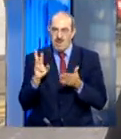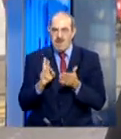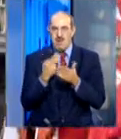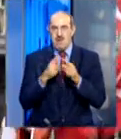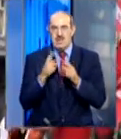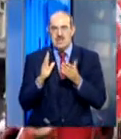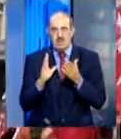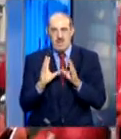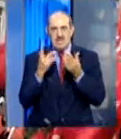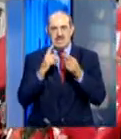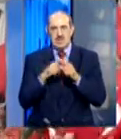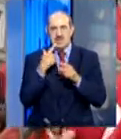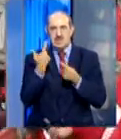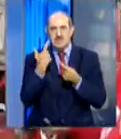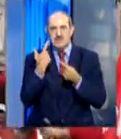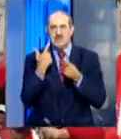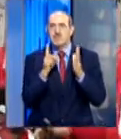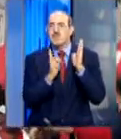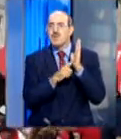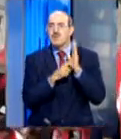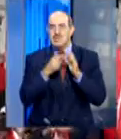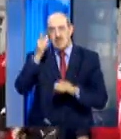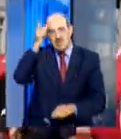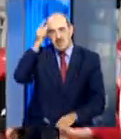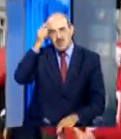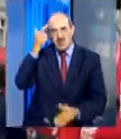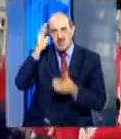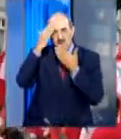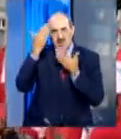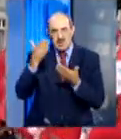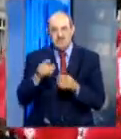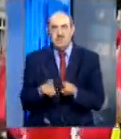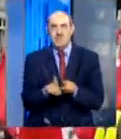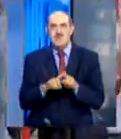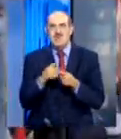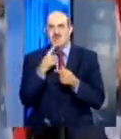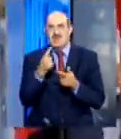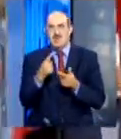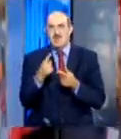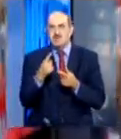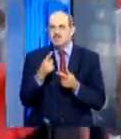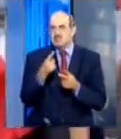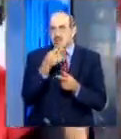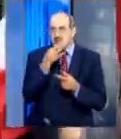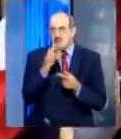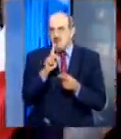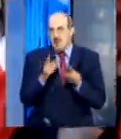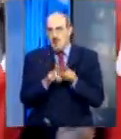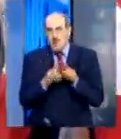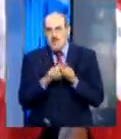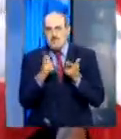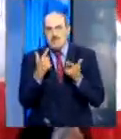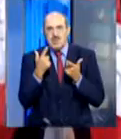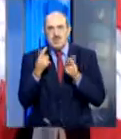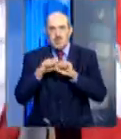إحياء وإعادة الشرعية للجمهورية الريفية. نحن كأبناء الريف ما كنعتبروش يعني لا نعتبر